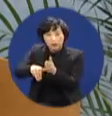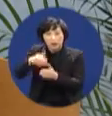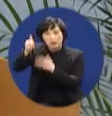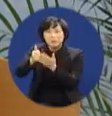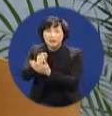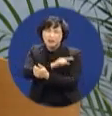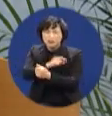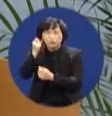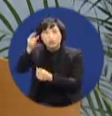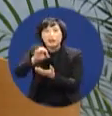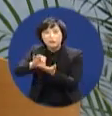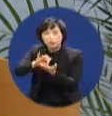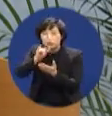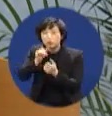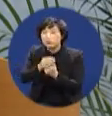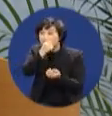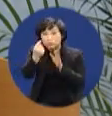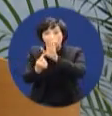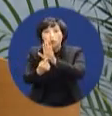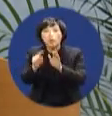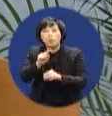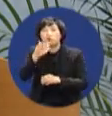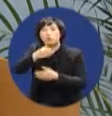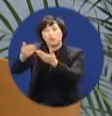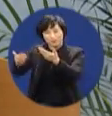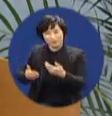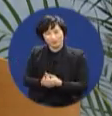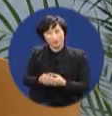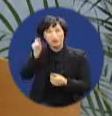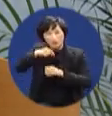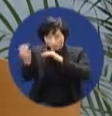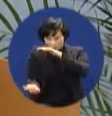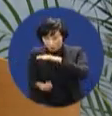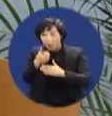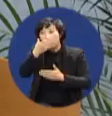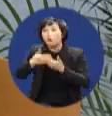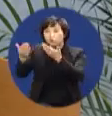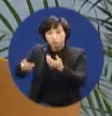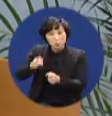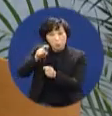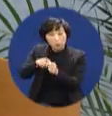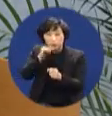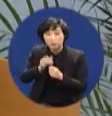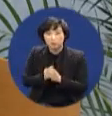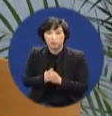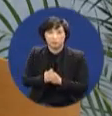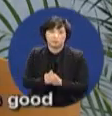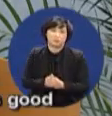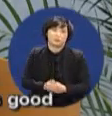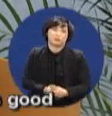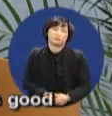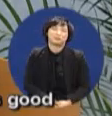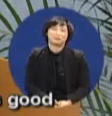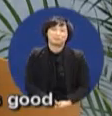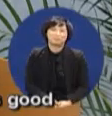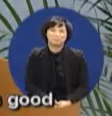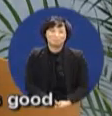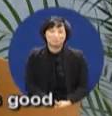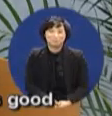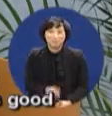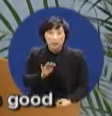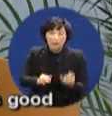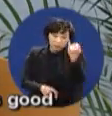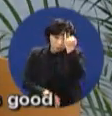때 그 사용하는 증거가 축복이요 형통하는 복을 주시려고 하시는 것이라 이 말입니다. 예,